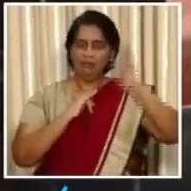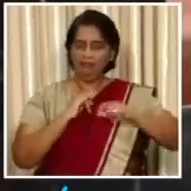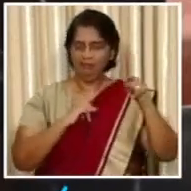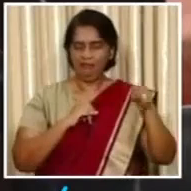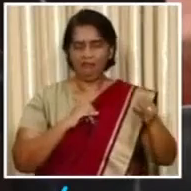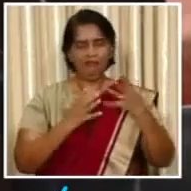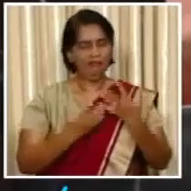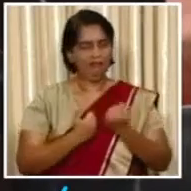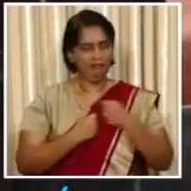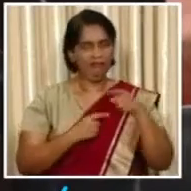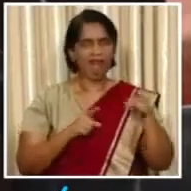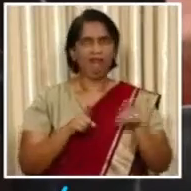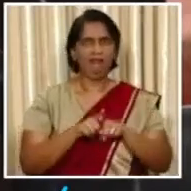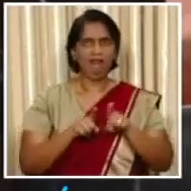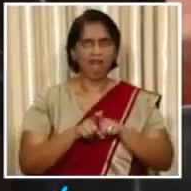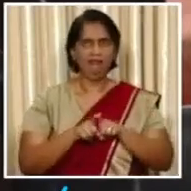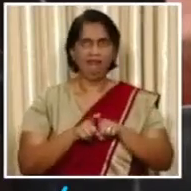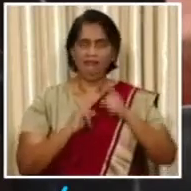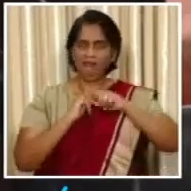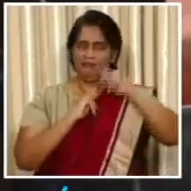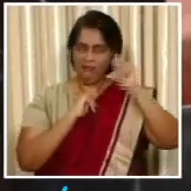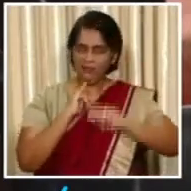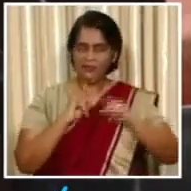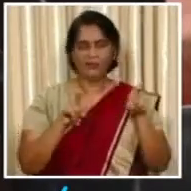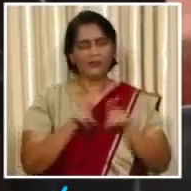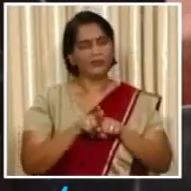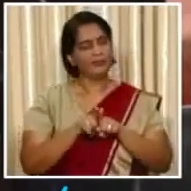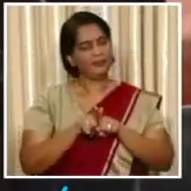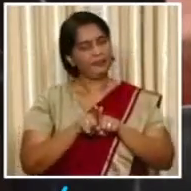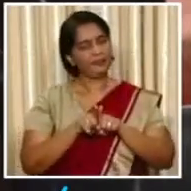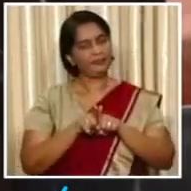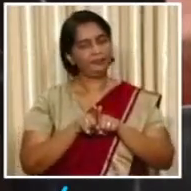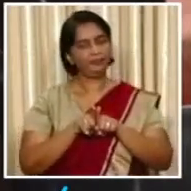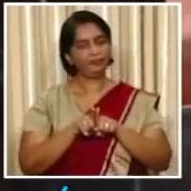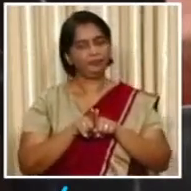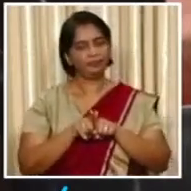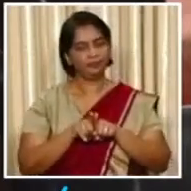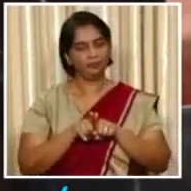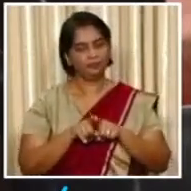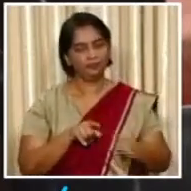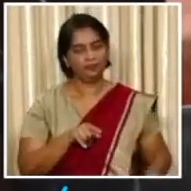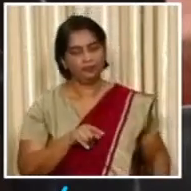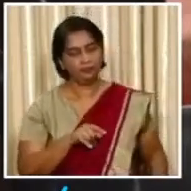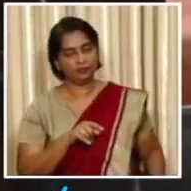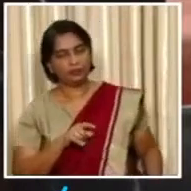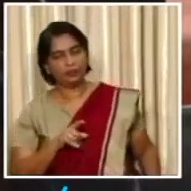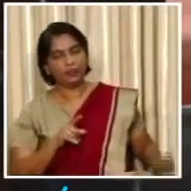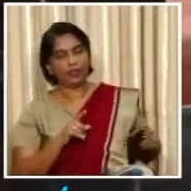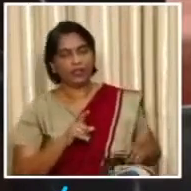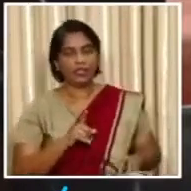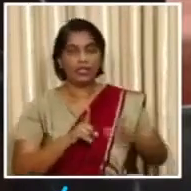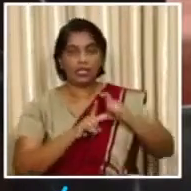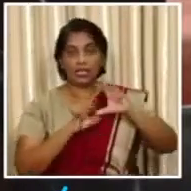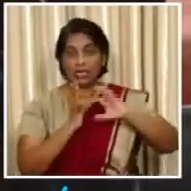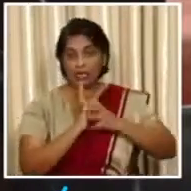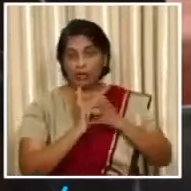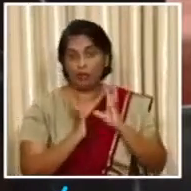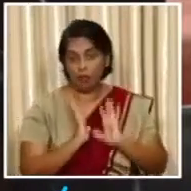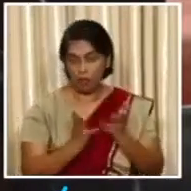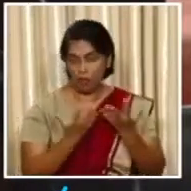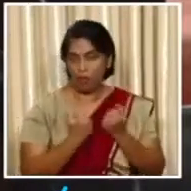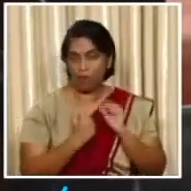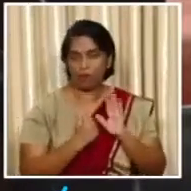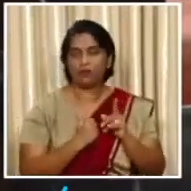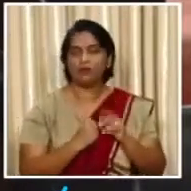பட்ட பின் கல்வி டிப்ளோமா என்கின்ற பட்டம் இருக்க வேண்டும் பட்டதாரிகளுக்கு, அத்துடன் 5 வருட சேவை